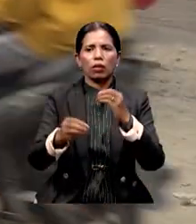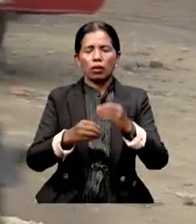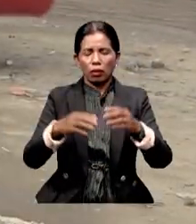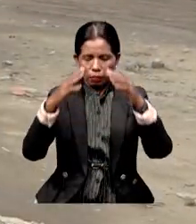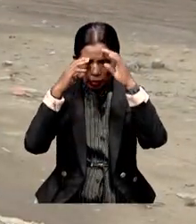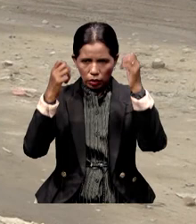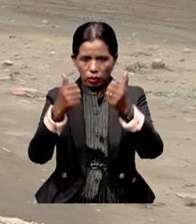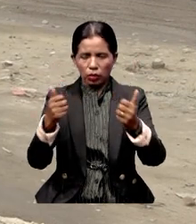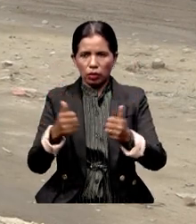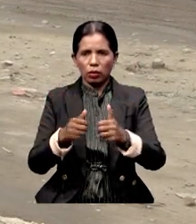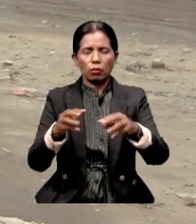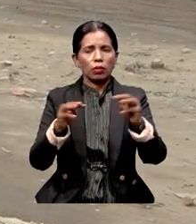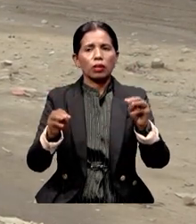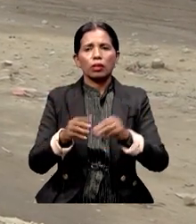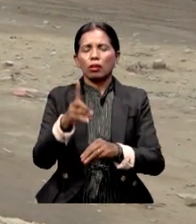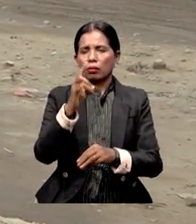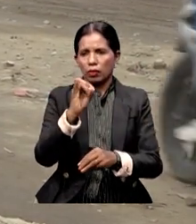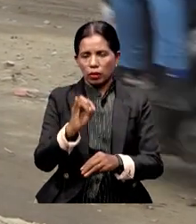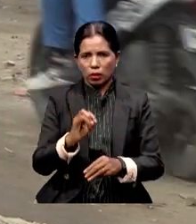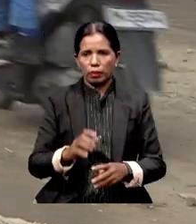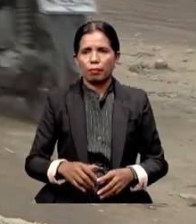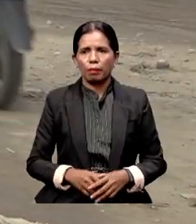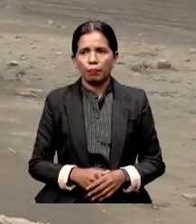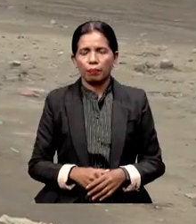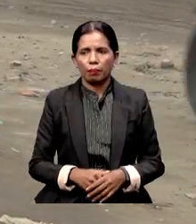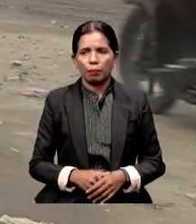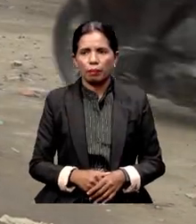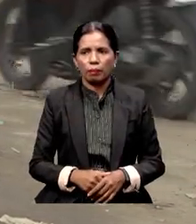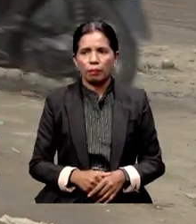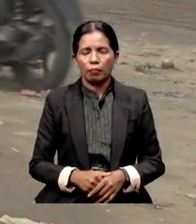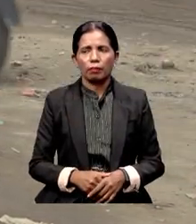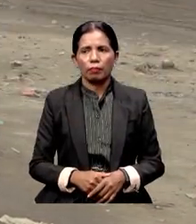presidente autoridade municipio Dili Felicio Fonseca Lamberto da Silva Giamen.